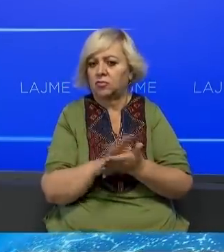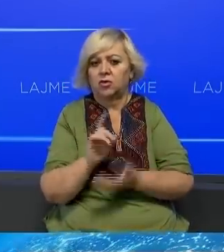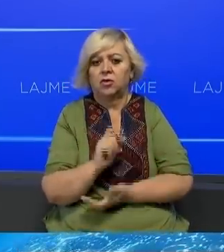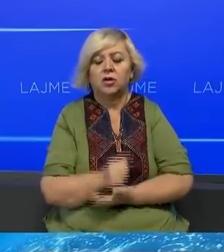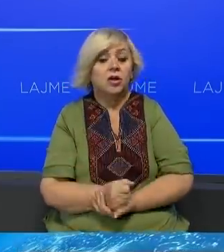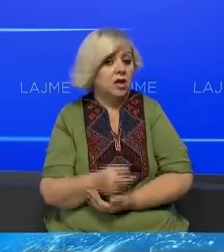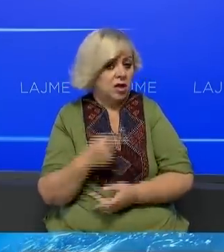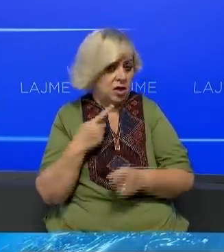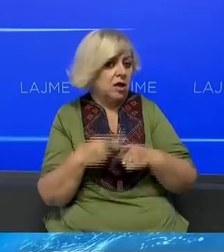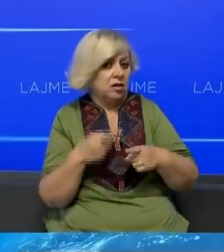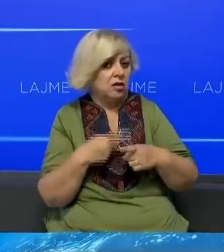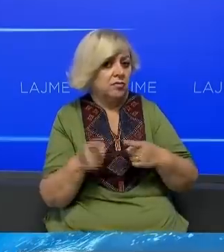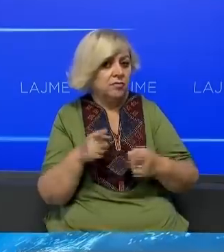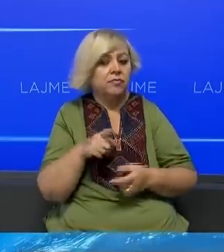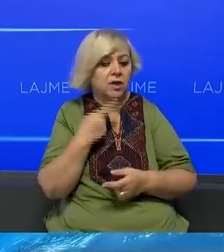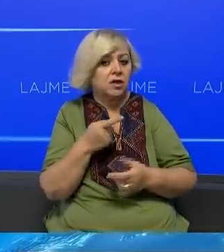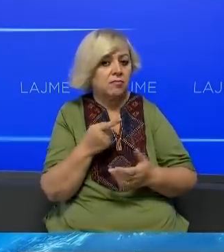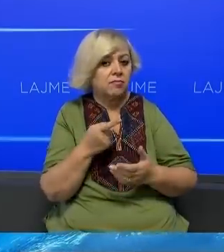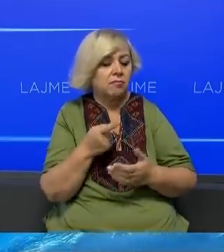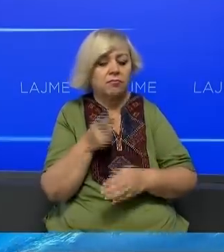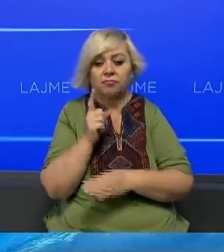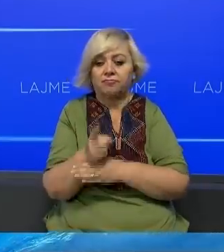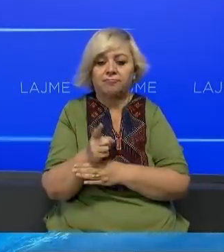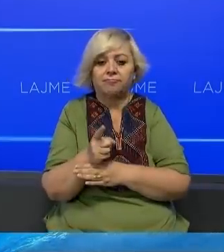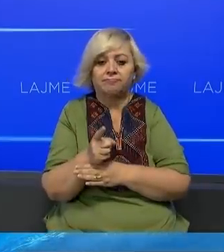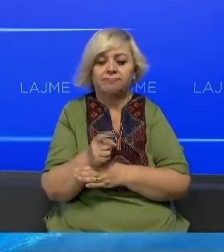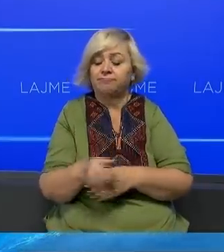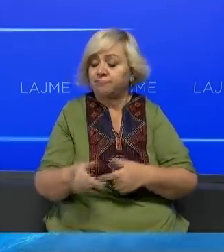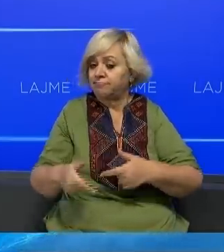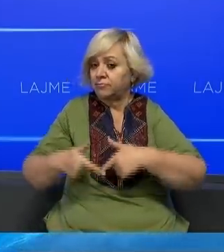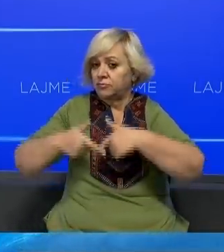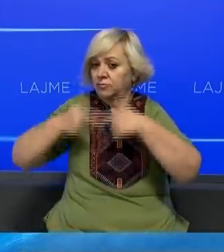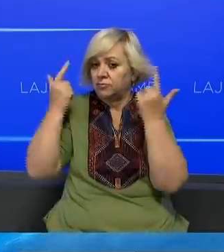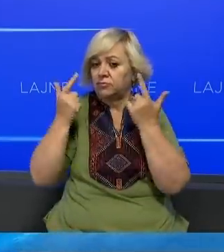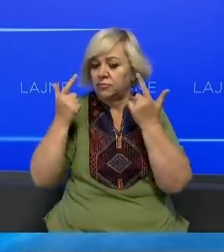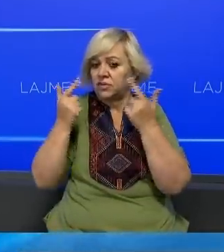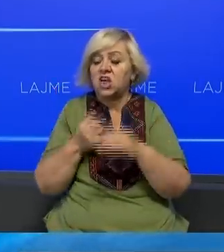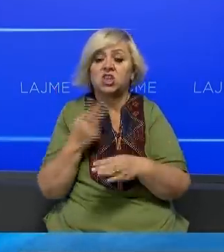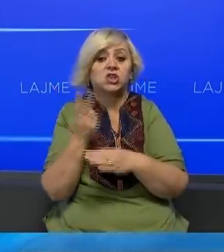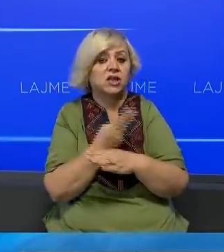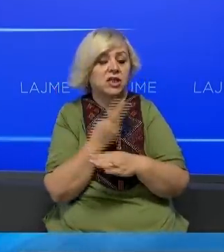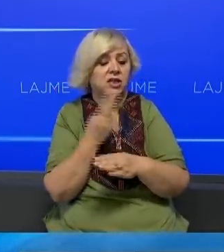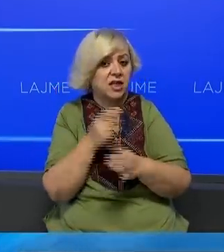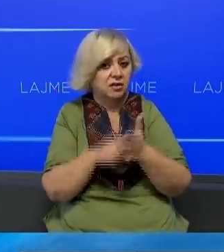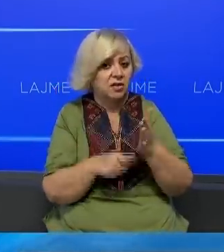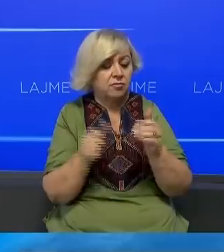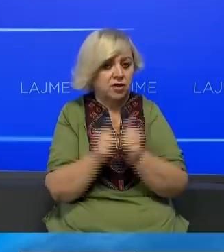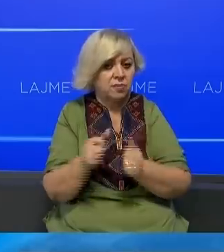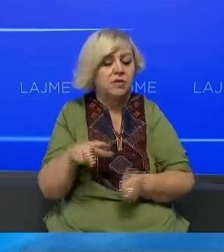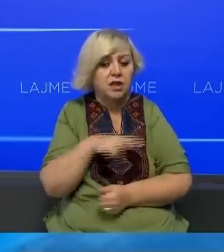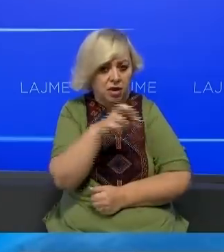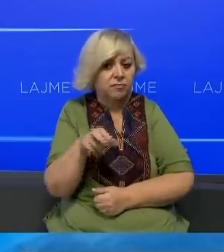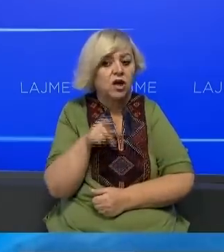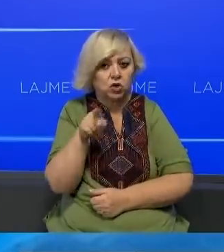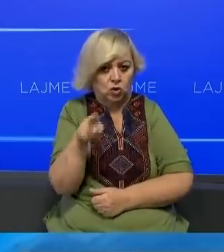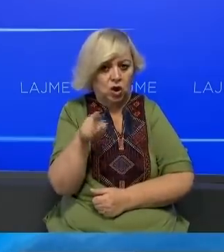por në këtë rast themi kushtimisht komplet mund duhet me u fajsu shtetet anëtare të Bashkimit Evropian, sepse ato